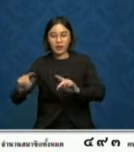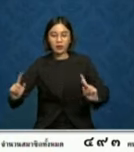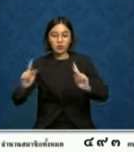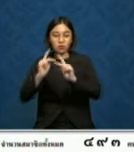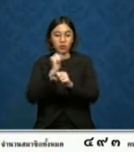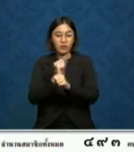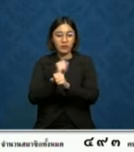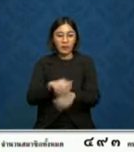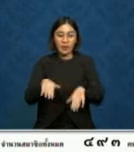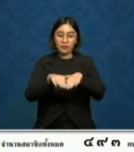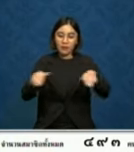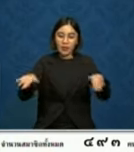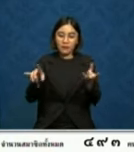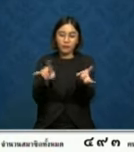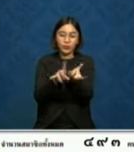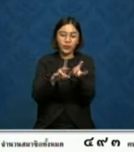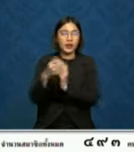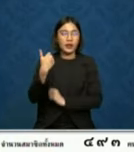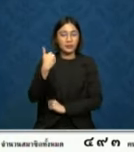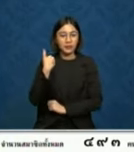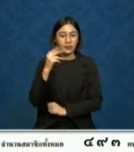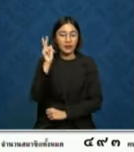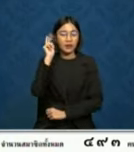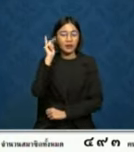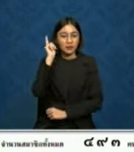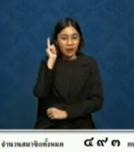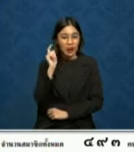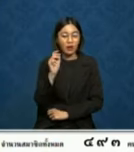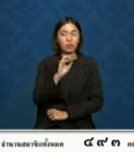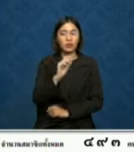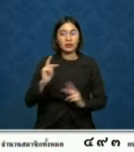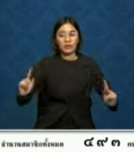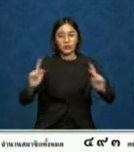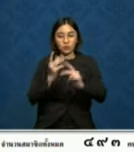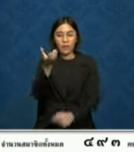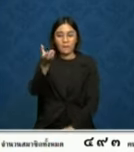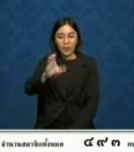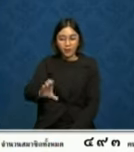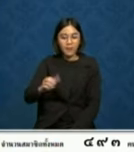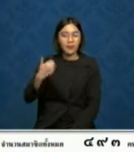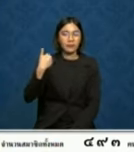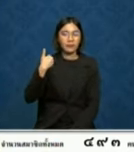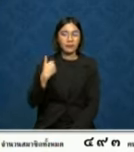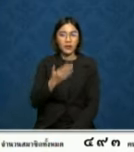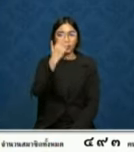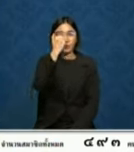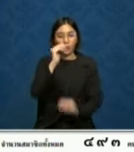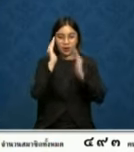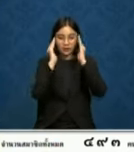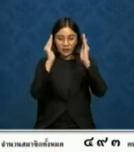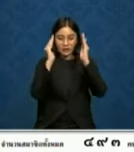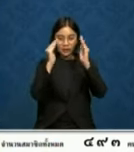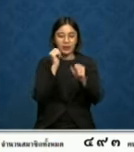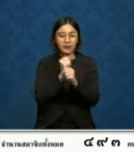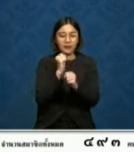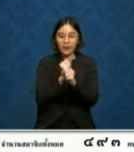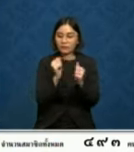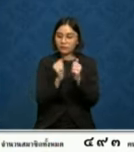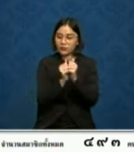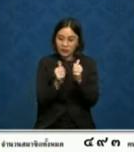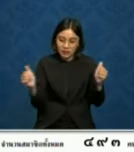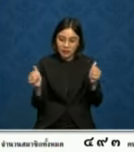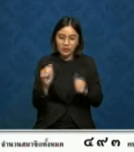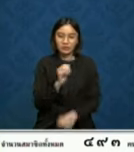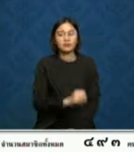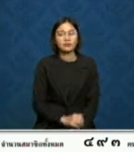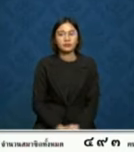งานให้มีประสิทธิภาพมากขึ้นและข่าวสารของกระทรวงได้รับการเผยแพร่มากขึ้นจากการตั้งใจและคุณภาพงานของ